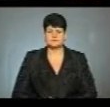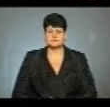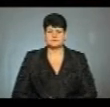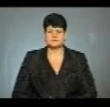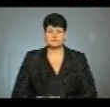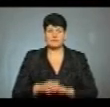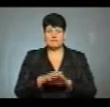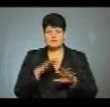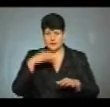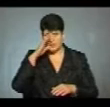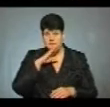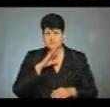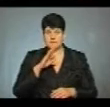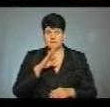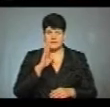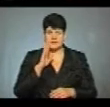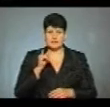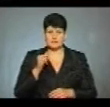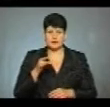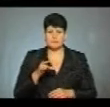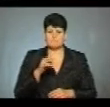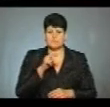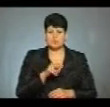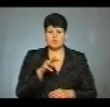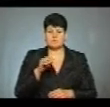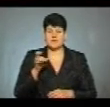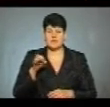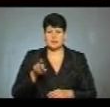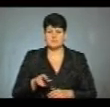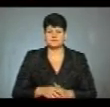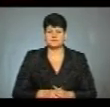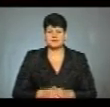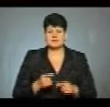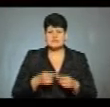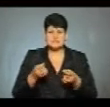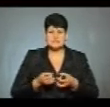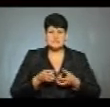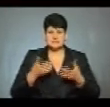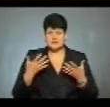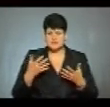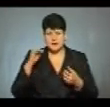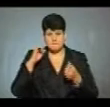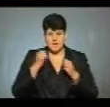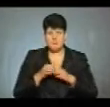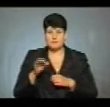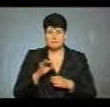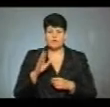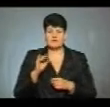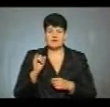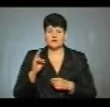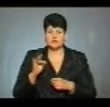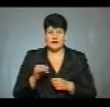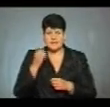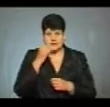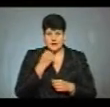У залі – батьки Віктора – Петро і Марія Гурняки. Це світла пам'ять про Віктора, і я дуже дякую